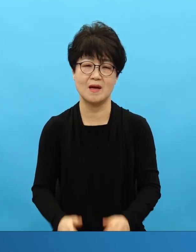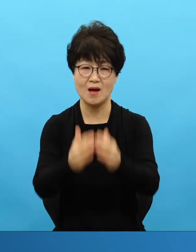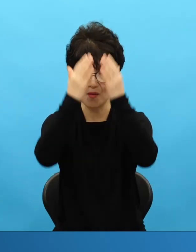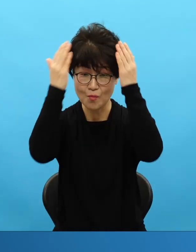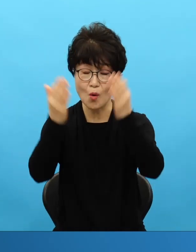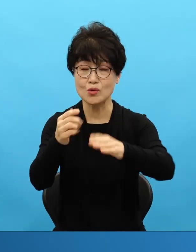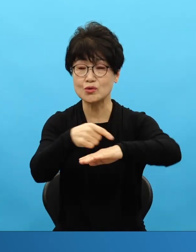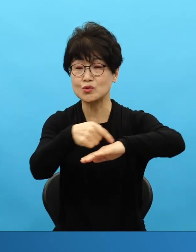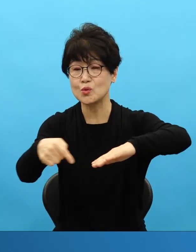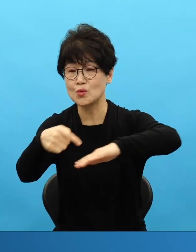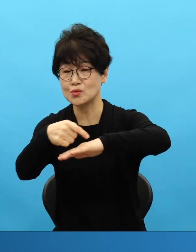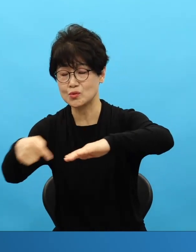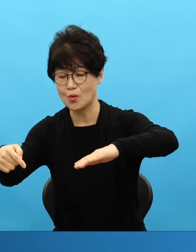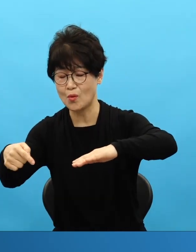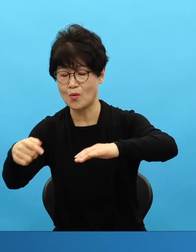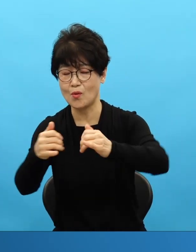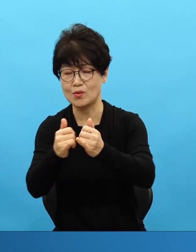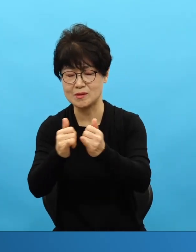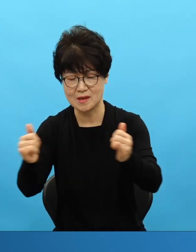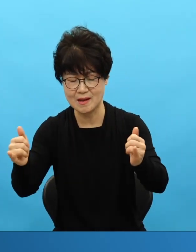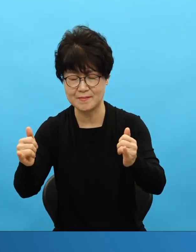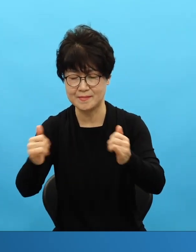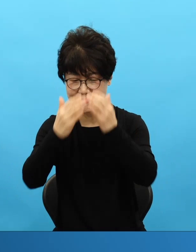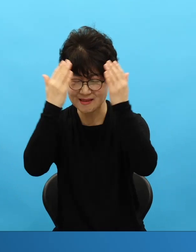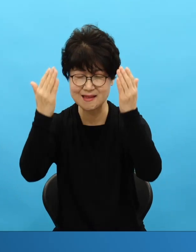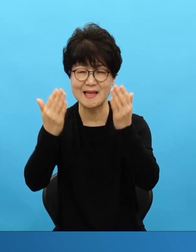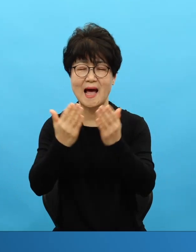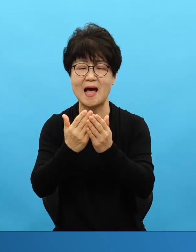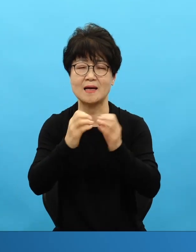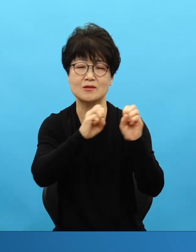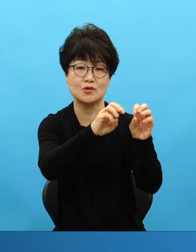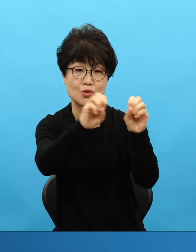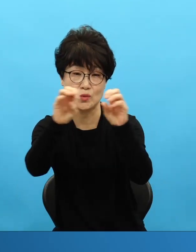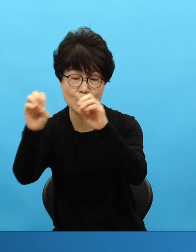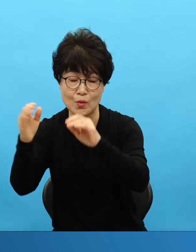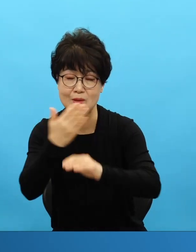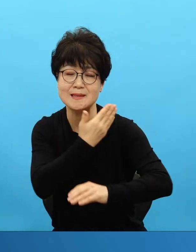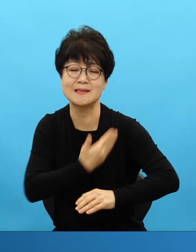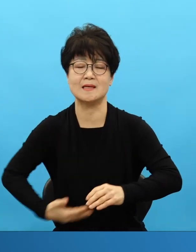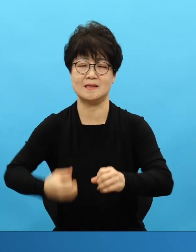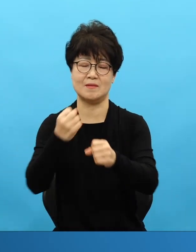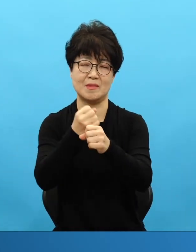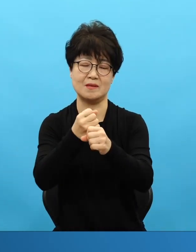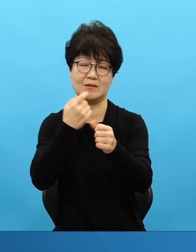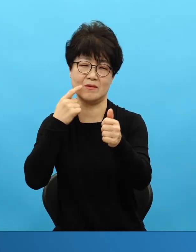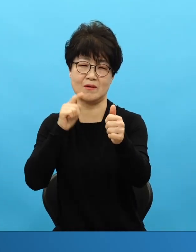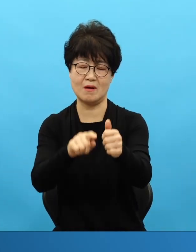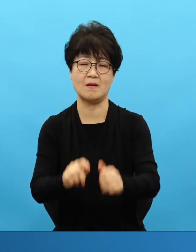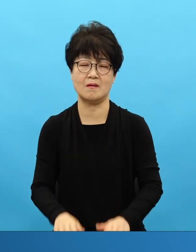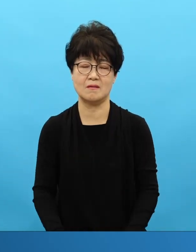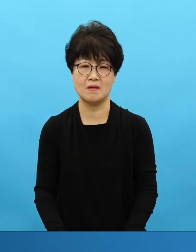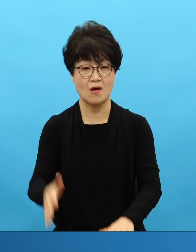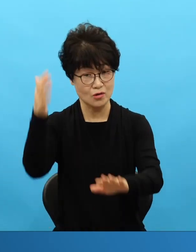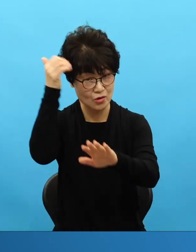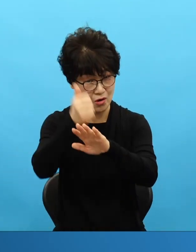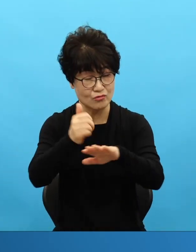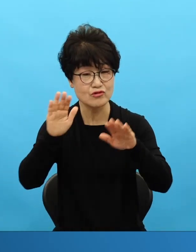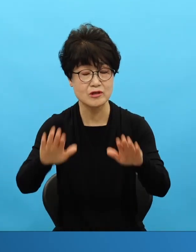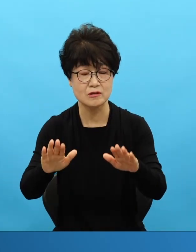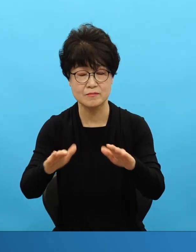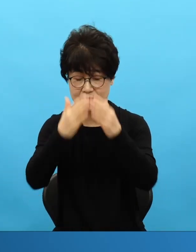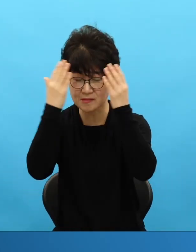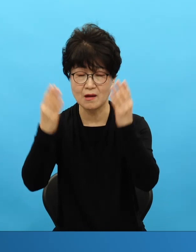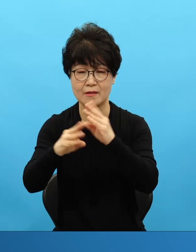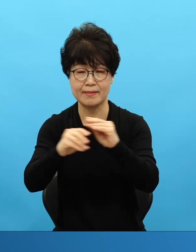All nations will receive 그렇잖아요. The gospel. Go and make disciples. 근데 그렇게 됐어요, 안 됐어요? And did it happen or not? 됐잖아요. It happened. 그럼 증거